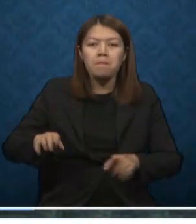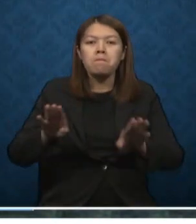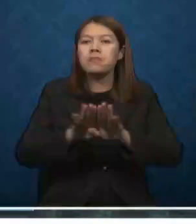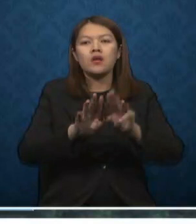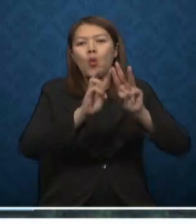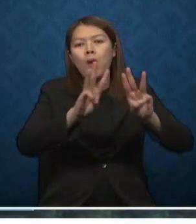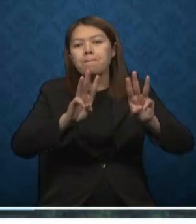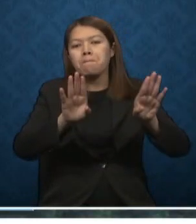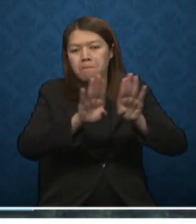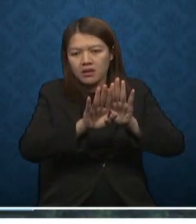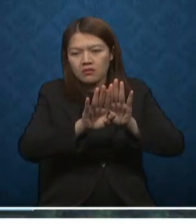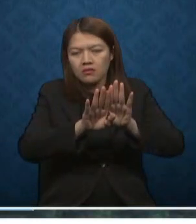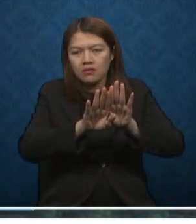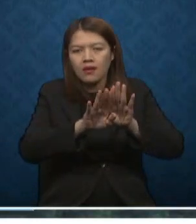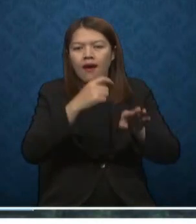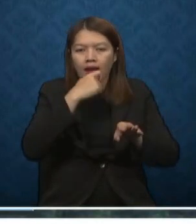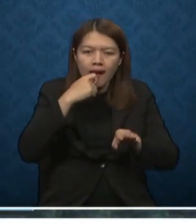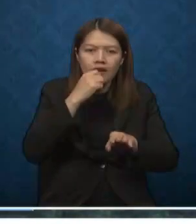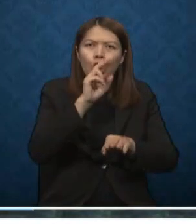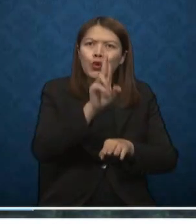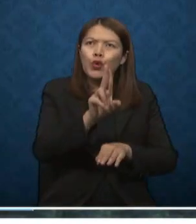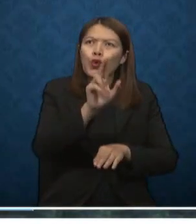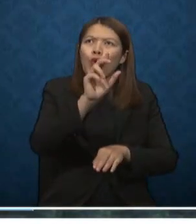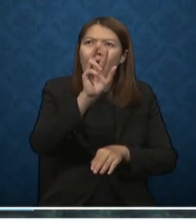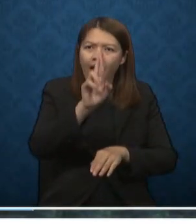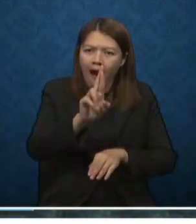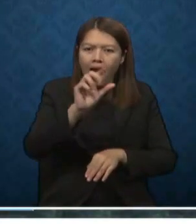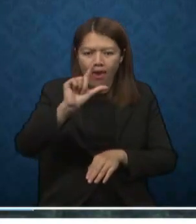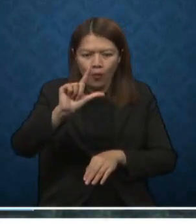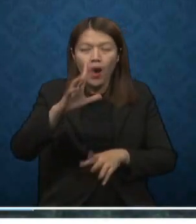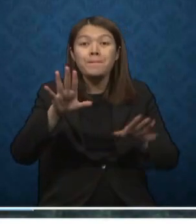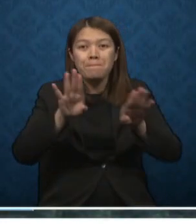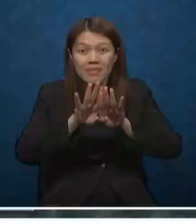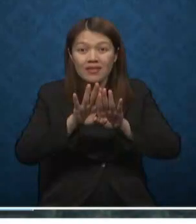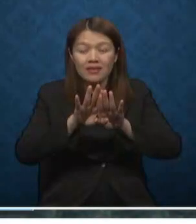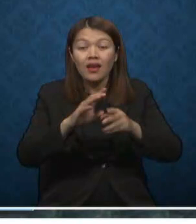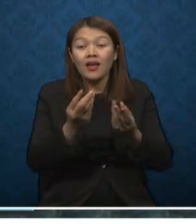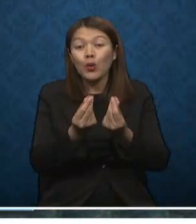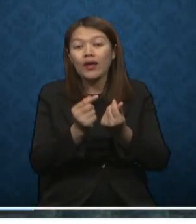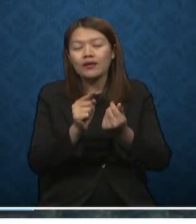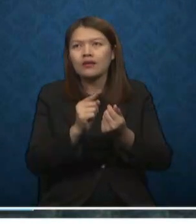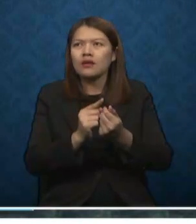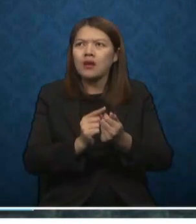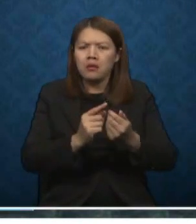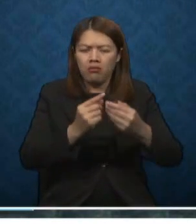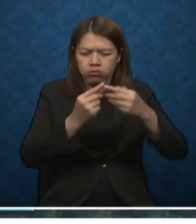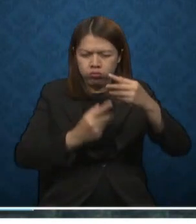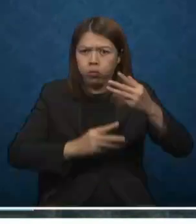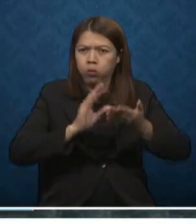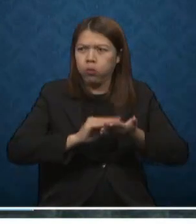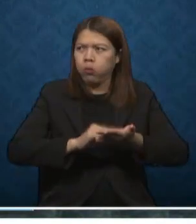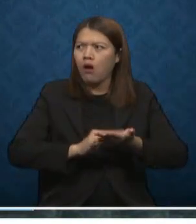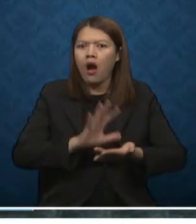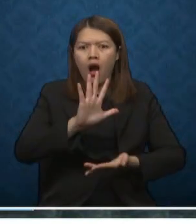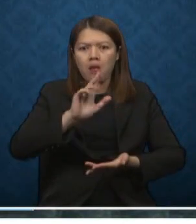ไซต์ปิด URL นะครับประมาณตัวเลขก็ประมาณ 5,000 URL ในช่ว